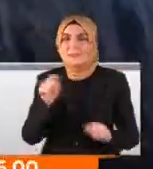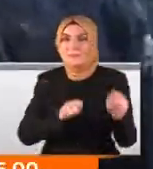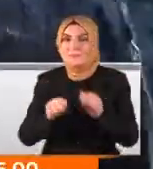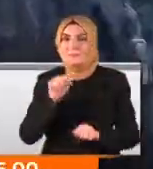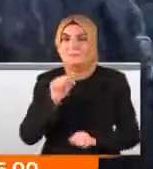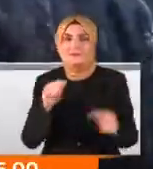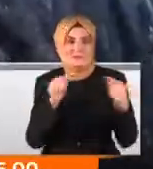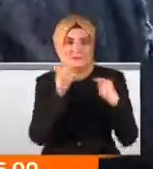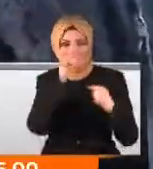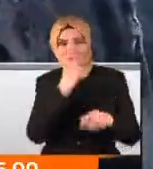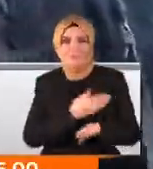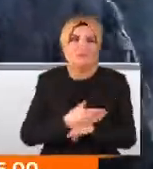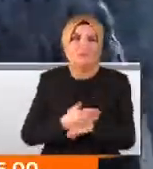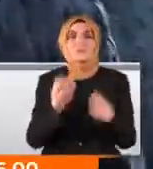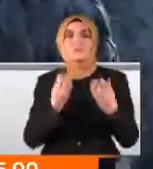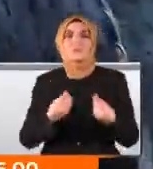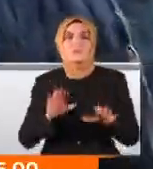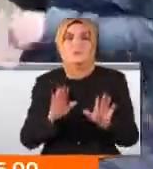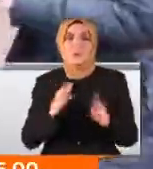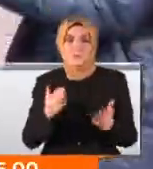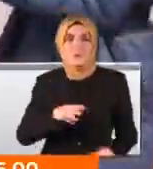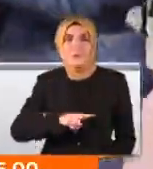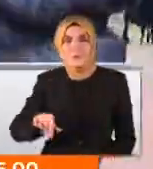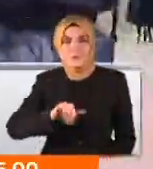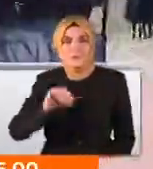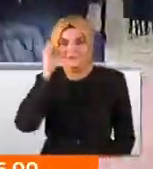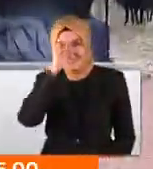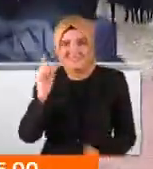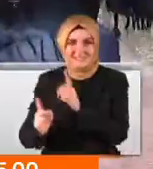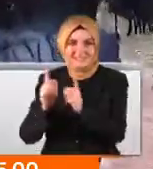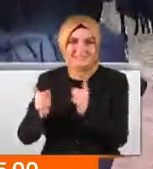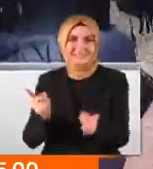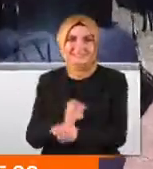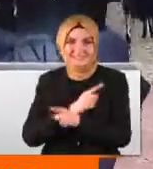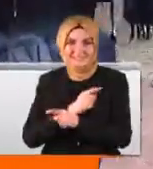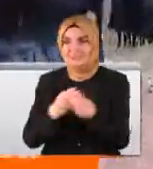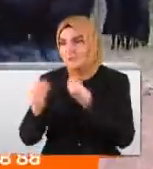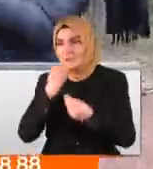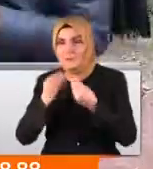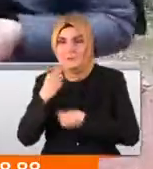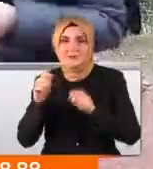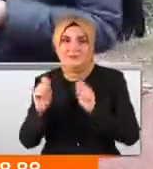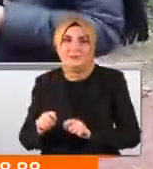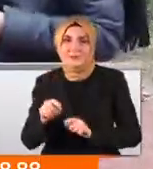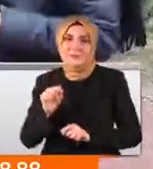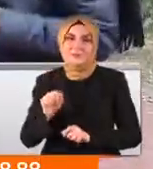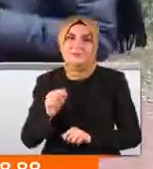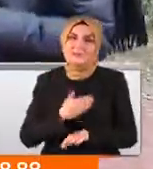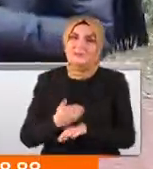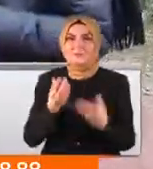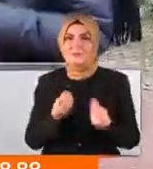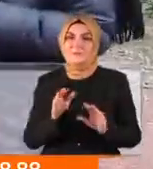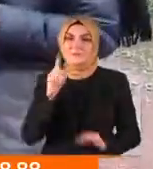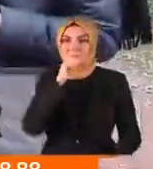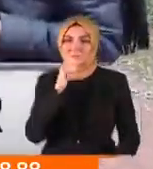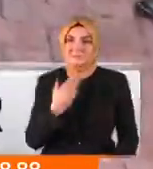kenarındaki yeşillikler zaman zaman küçük rötarlara yol açıyor. Sipariş esnasında zaman zaman sanırım böyle molalar veriyorsunuz değil mi? Tabii ki, yani